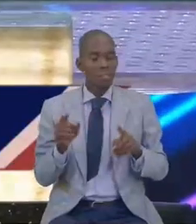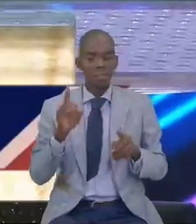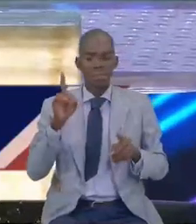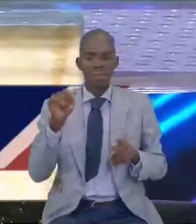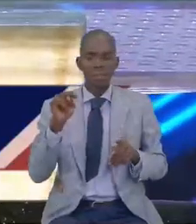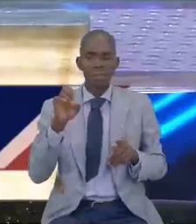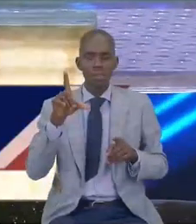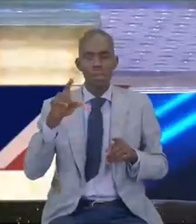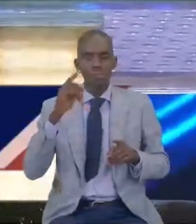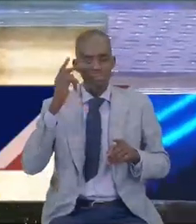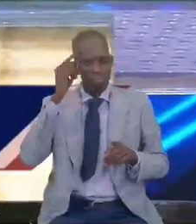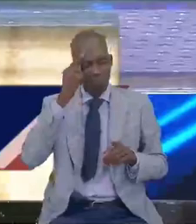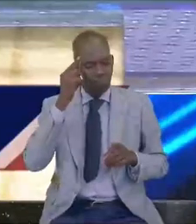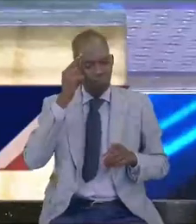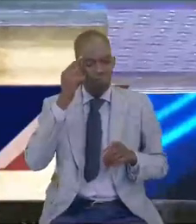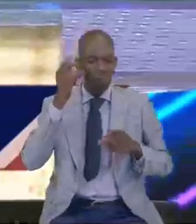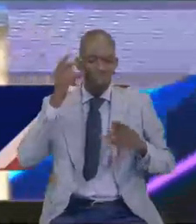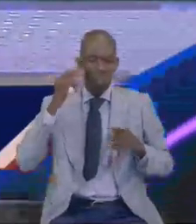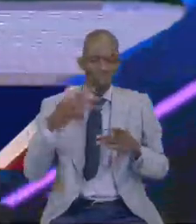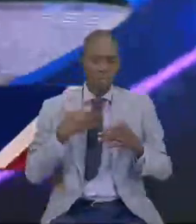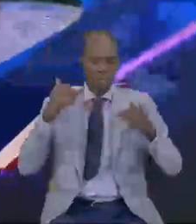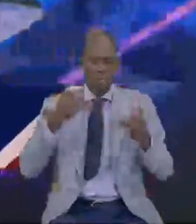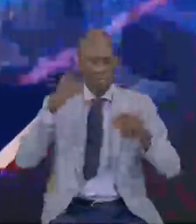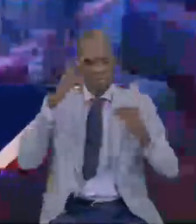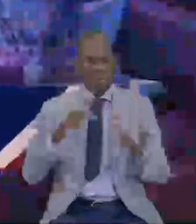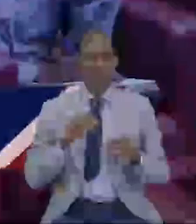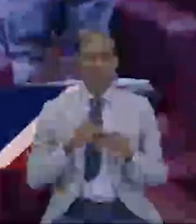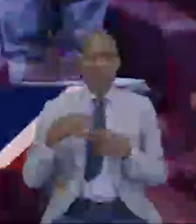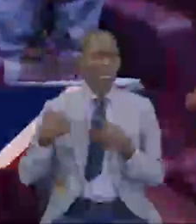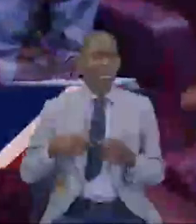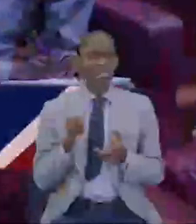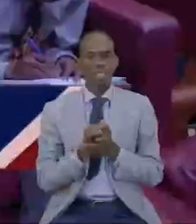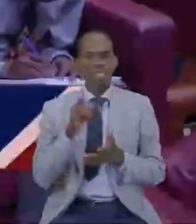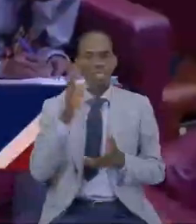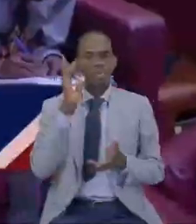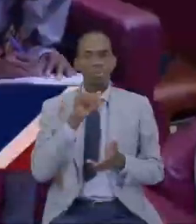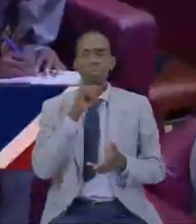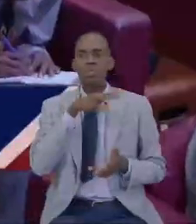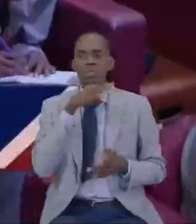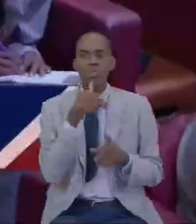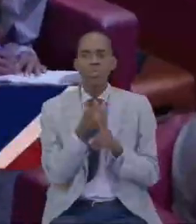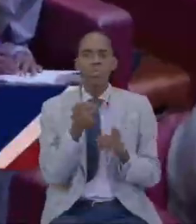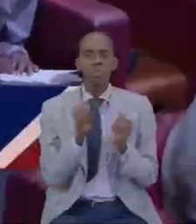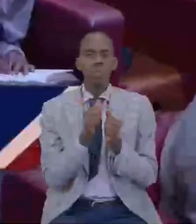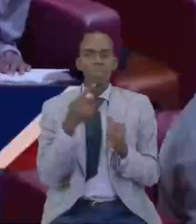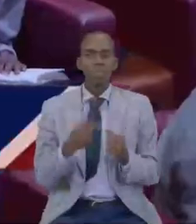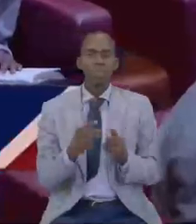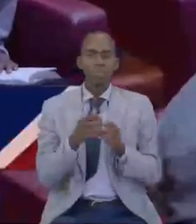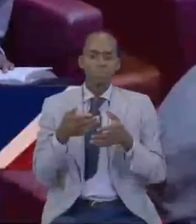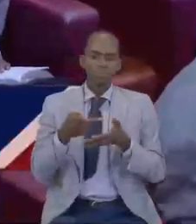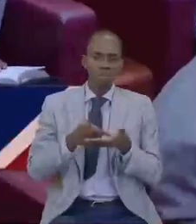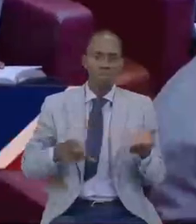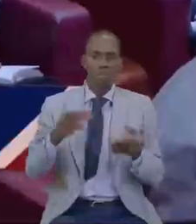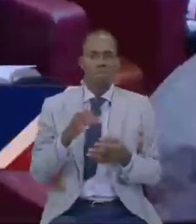souiller par les mets du roi et par le vin dont le roi buvait. Et il pria le chef